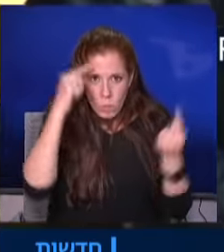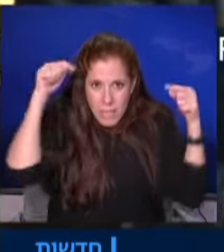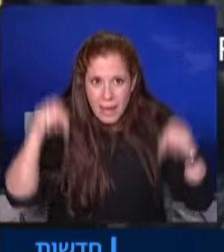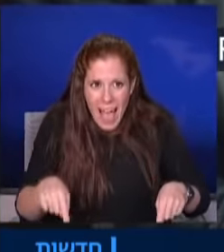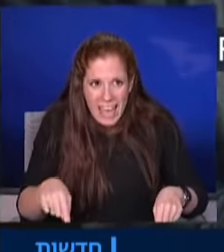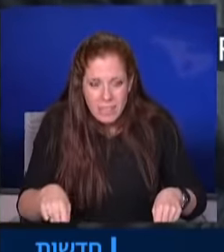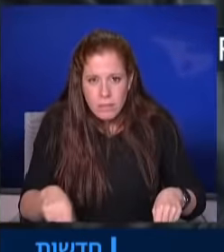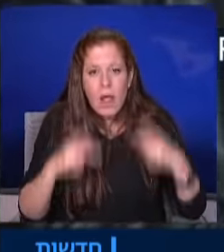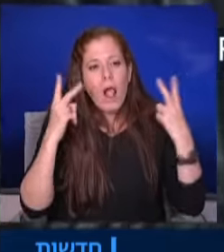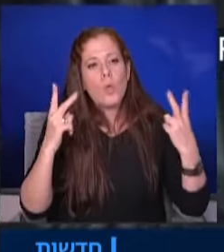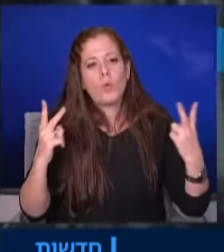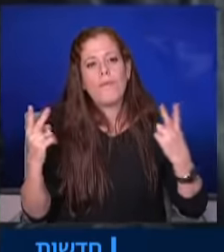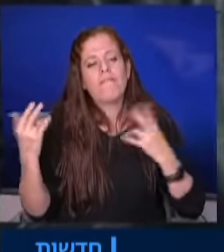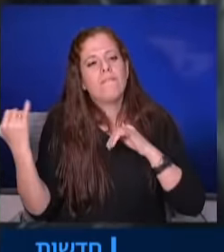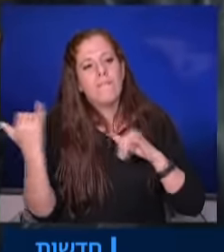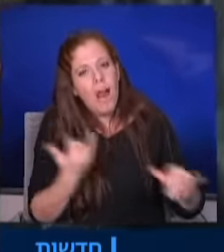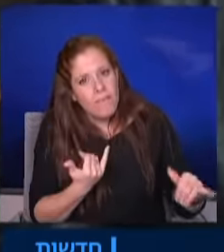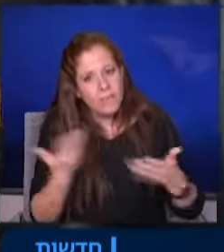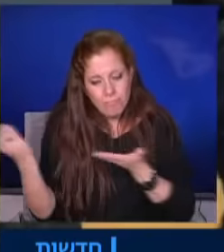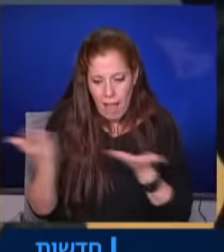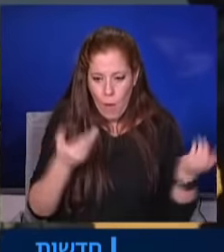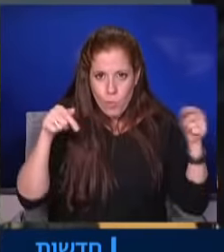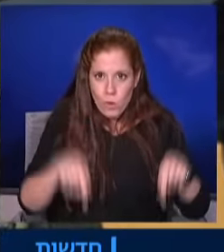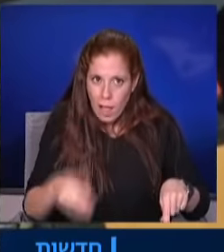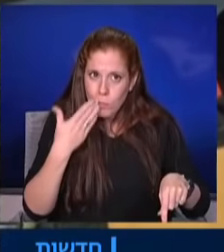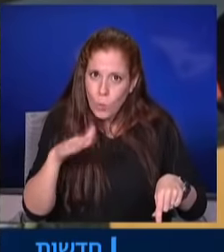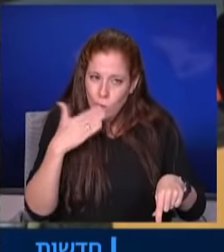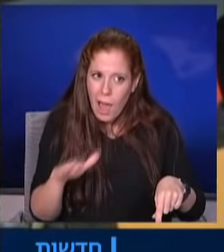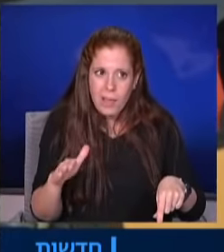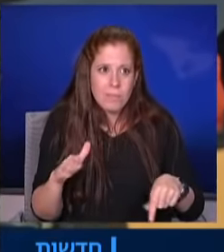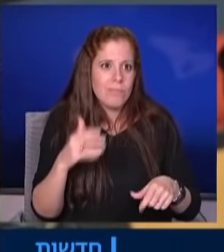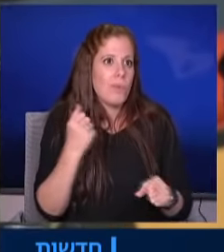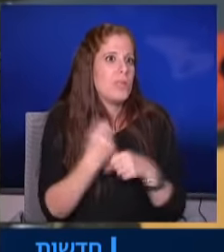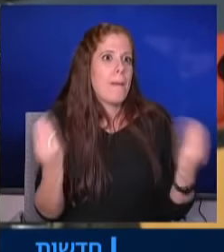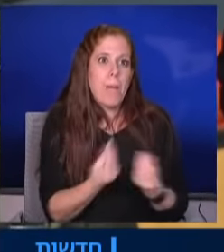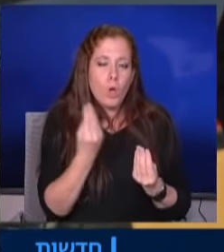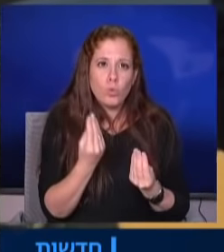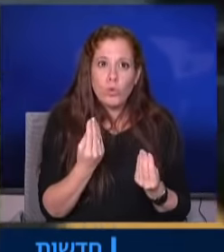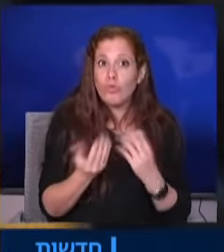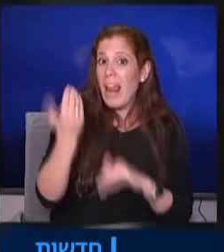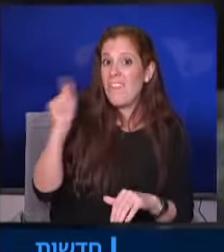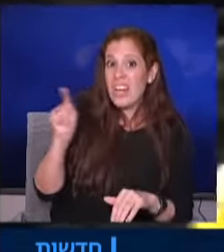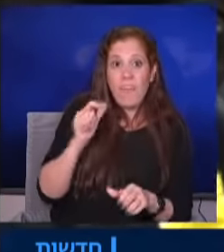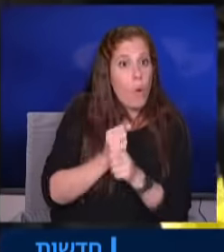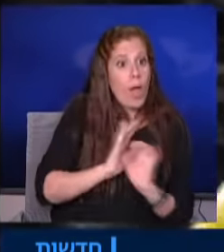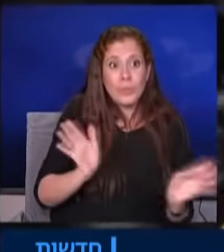היה לנו חשוב להביא, כאילו, לעשות את האירוח הזה כאן בירושלים. He did something that no one did before. from